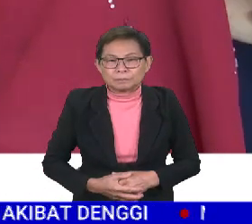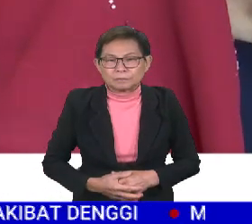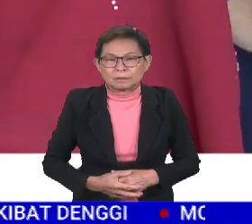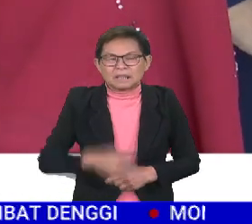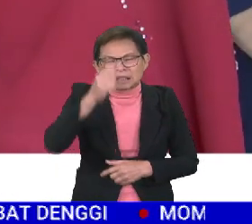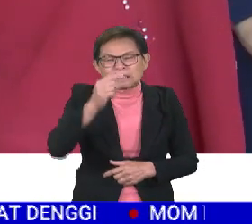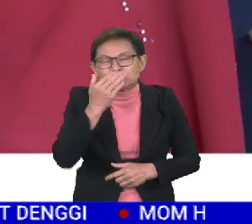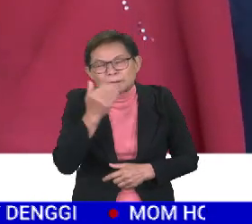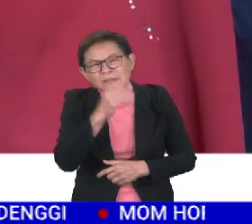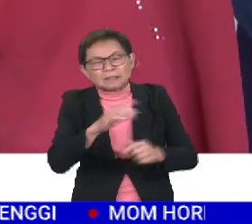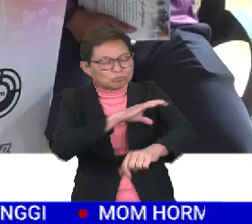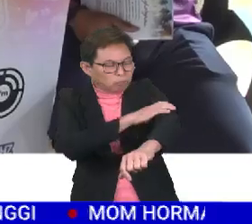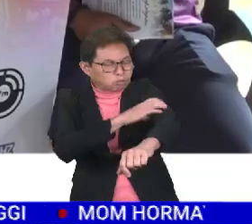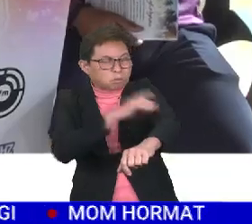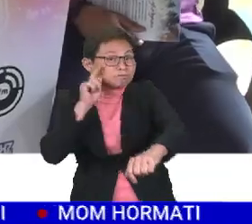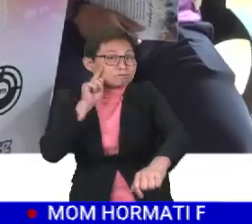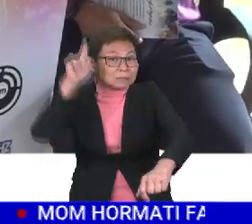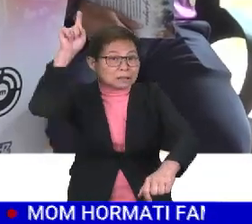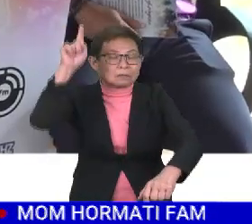kecima manis, darah tinggi.